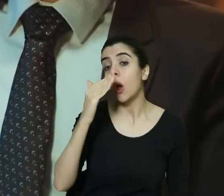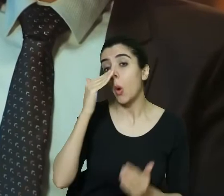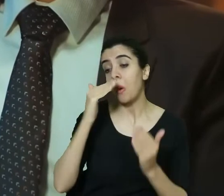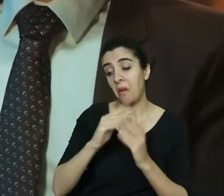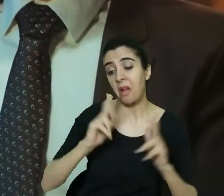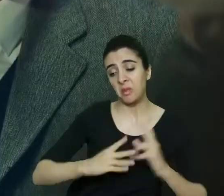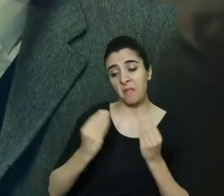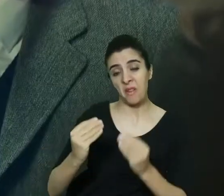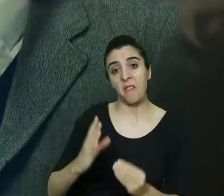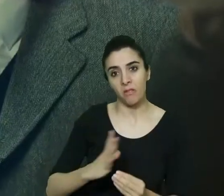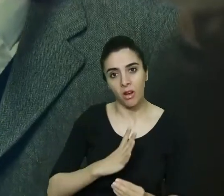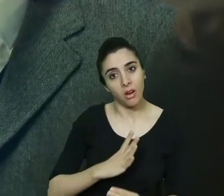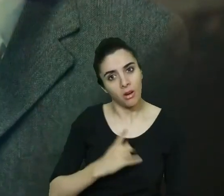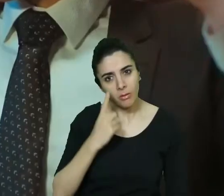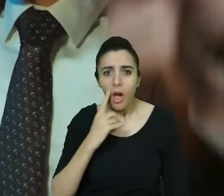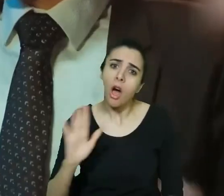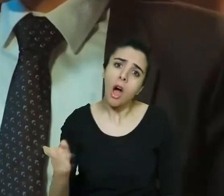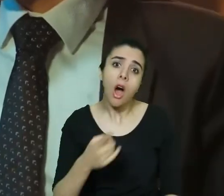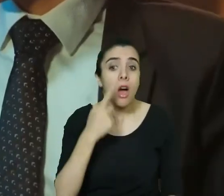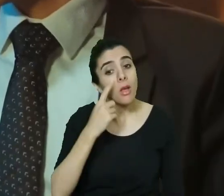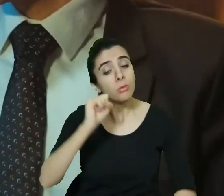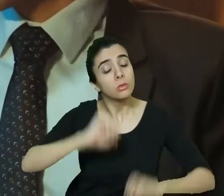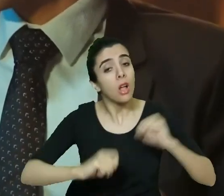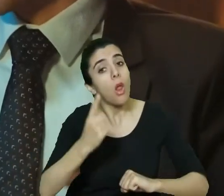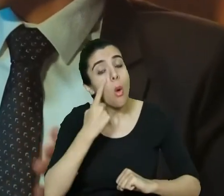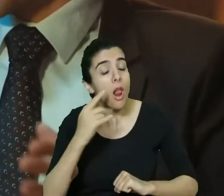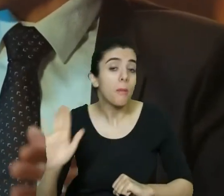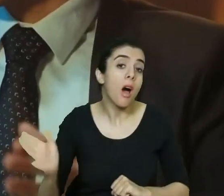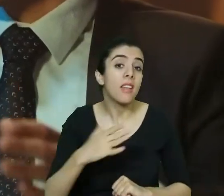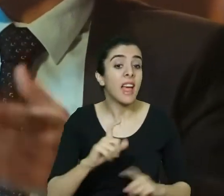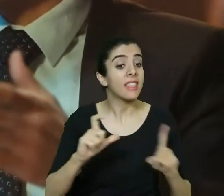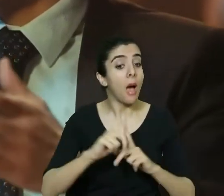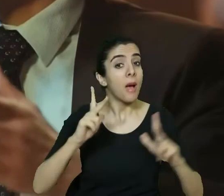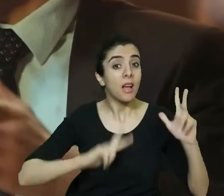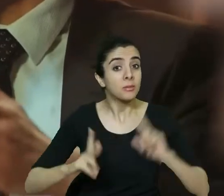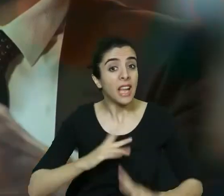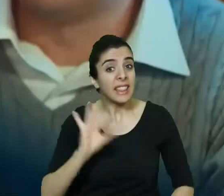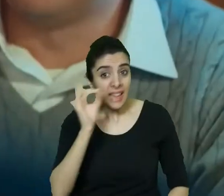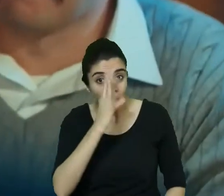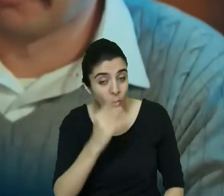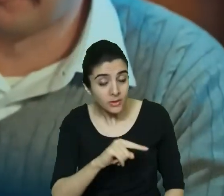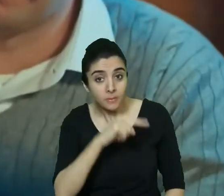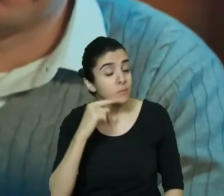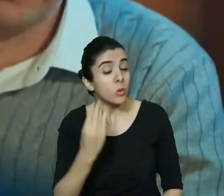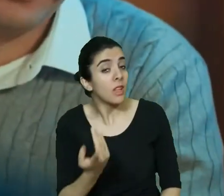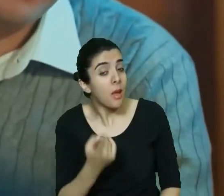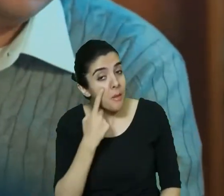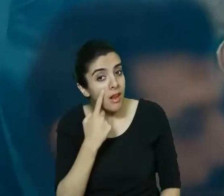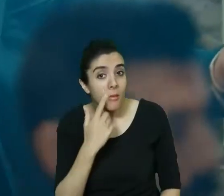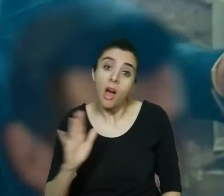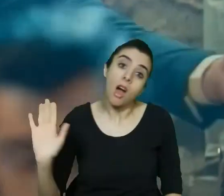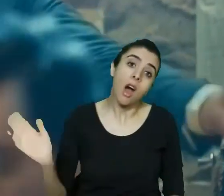giydirir ona göre. E haydi o zaman er meydanına. Görelim bakalım damatlık yeşil mi olacak, kırmızı mı?